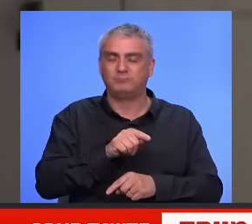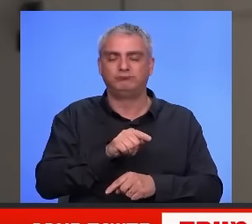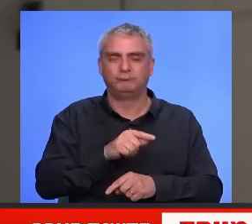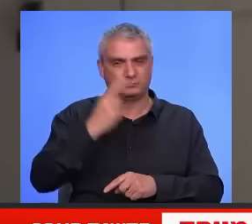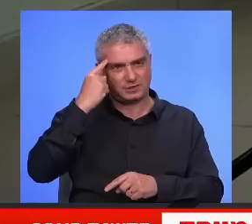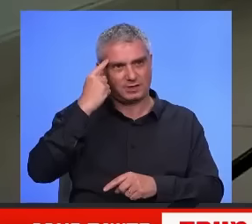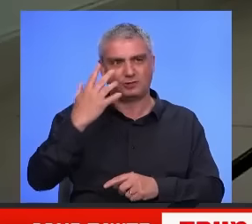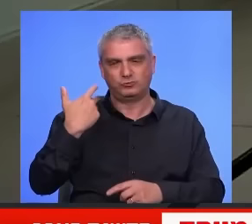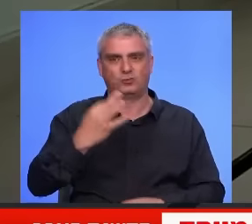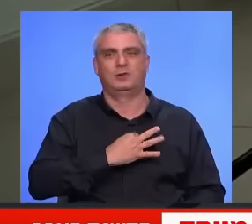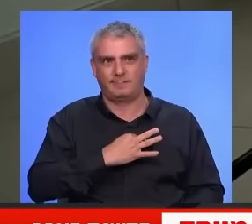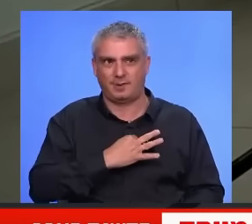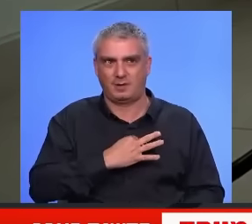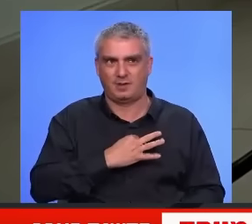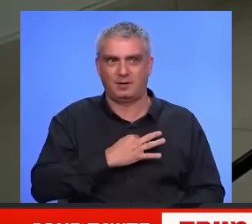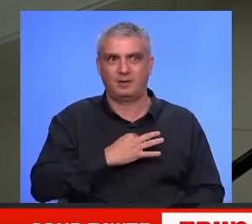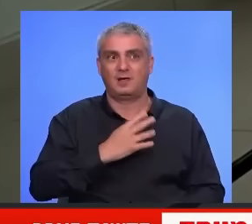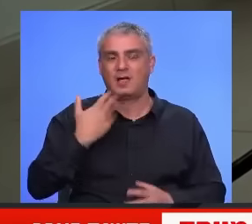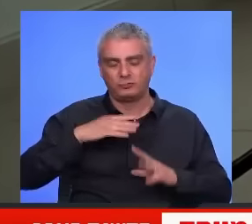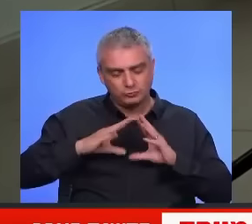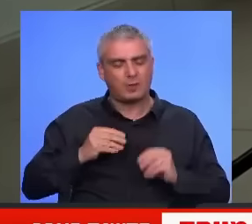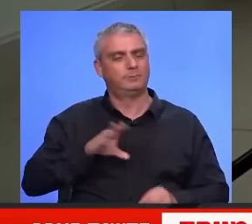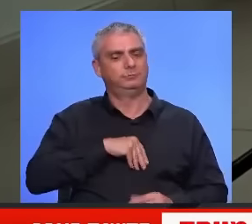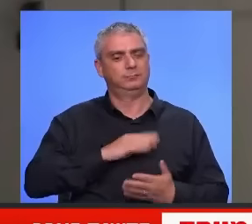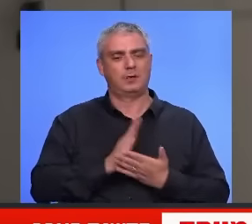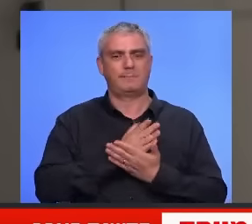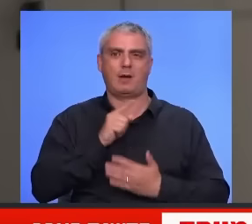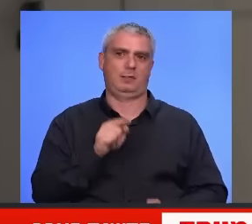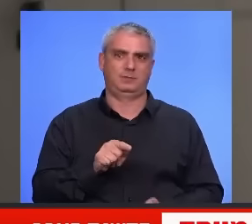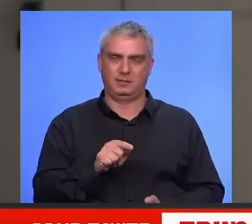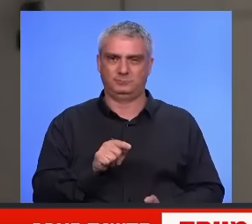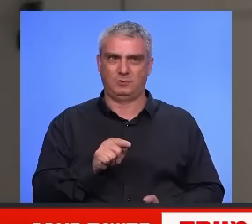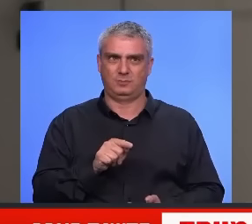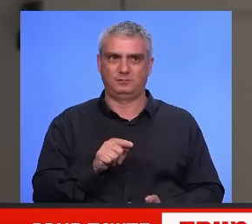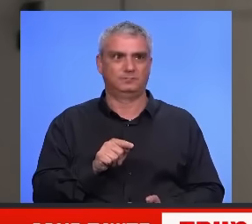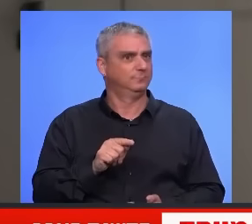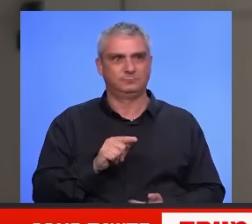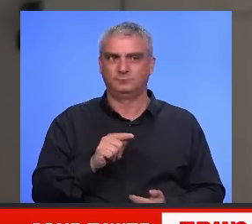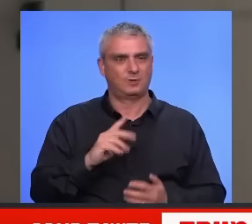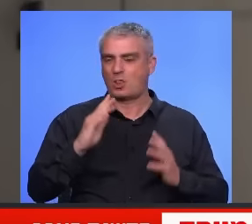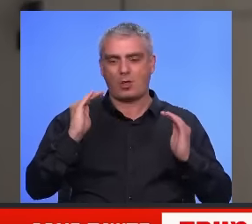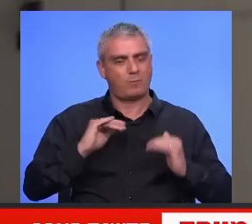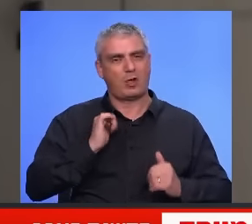הולך להיפגע. היינו שלמים עם ההחלטה הזאת. זה לא מפחית מהכאב,